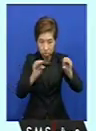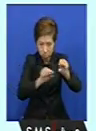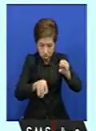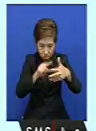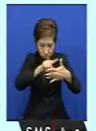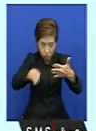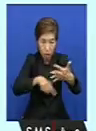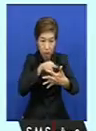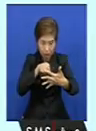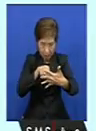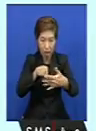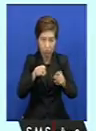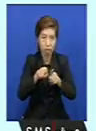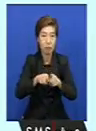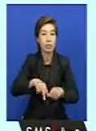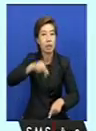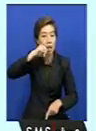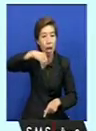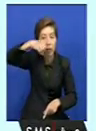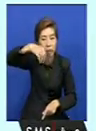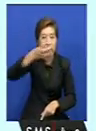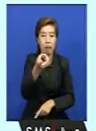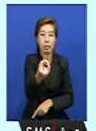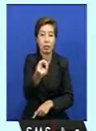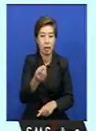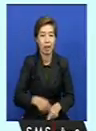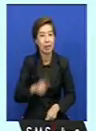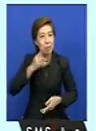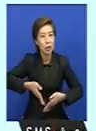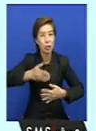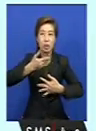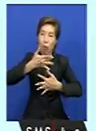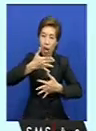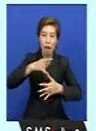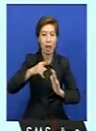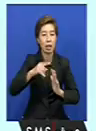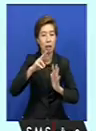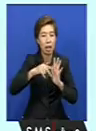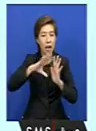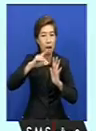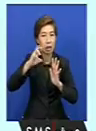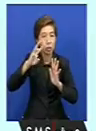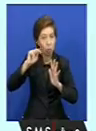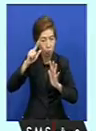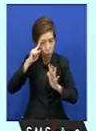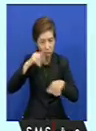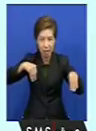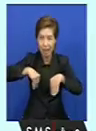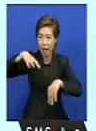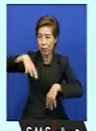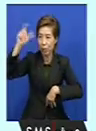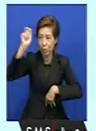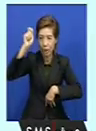วรรค์ถนนบำรุงเมืองถนนเจริญกรุงถนนเยาวราชถนนราชวงศ์ถนนหลานหลวงถนนดิน